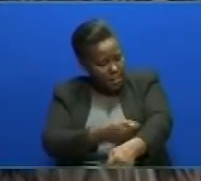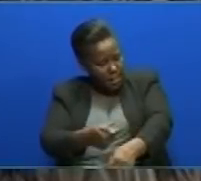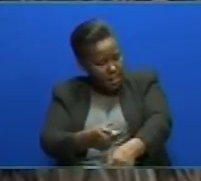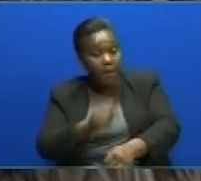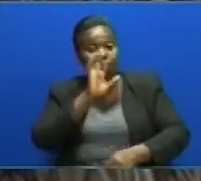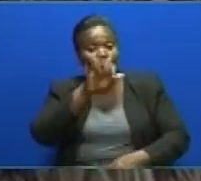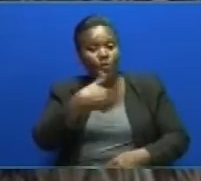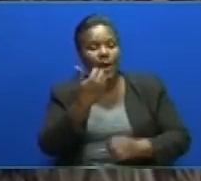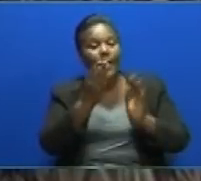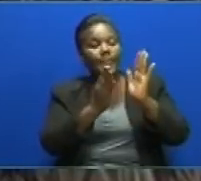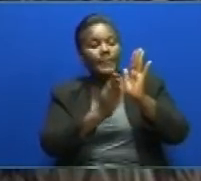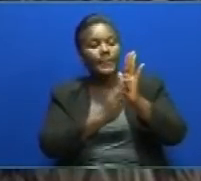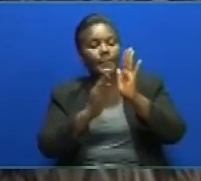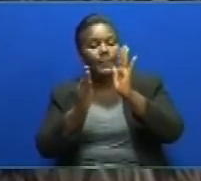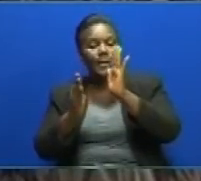1999 mwezi wa 3.